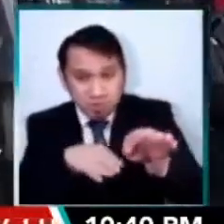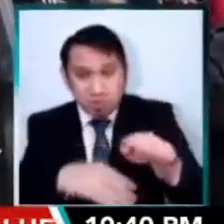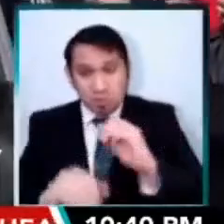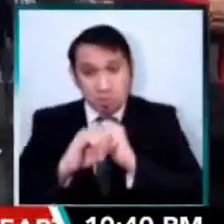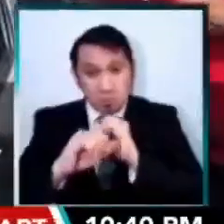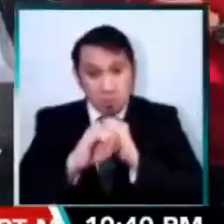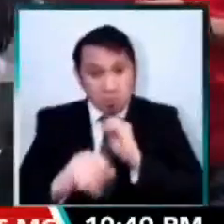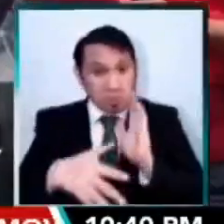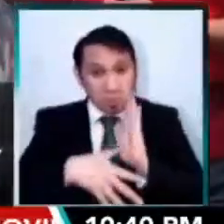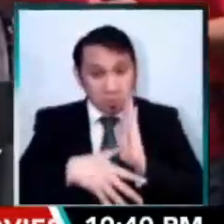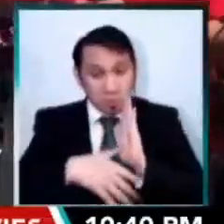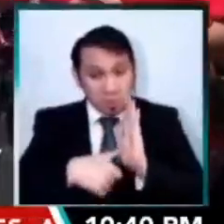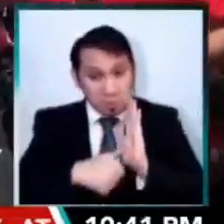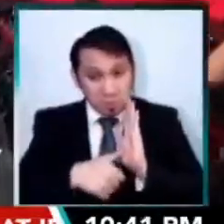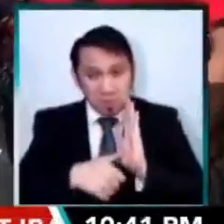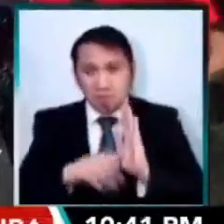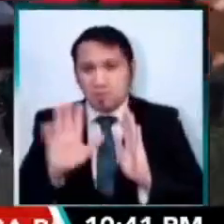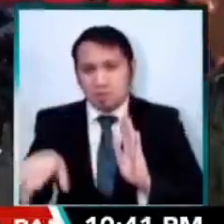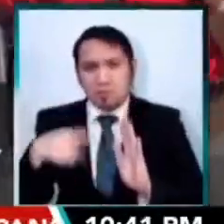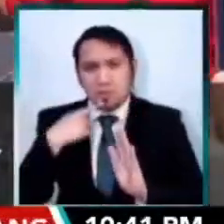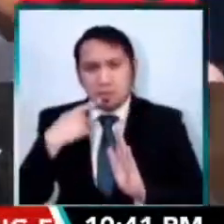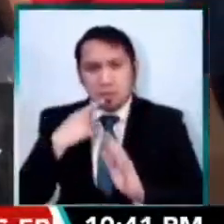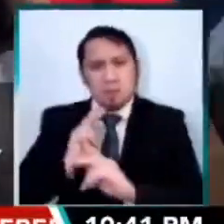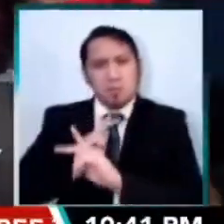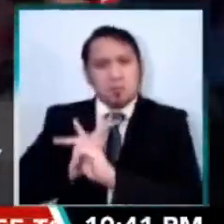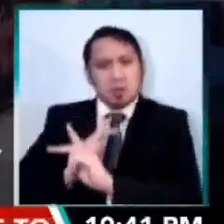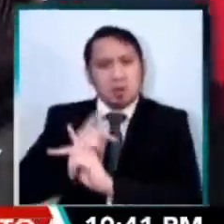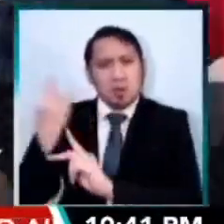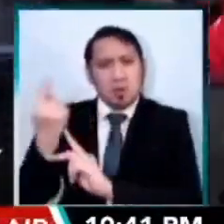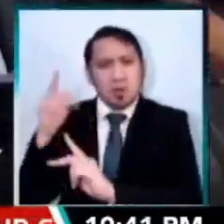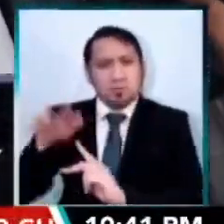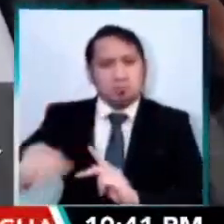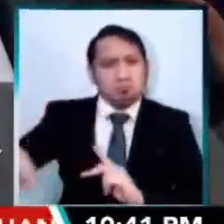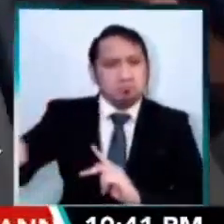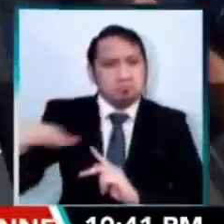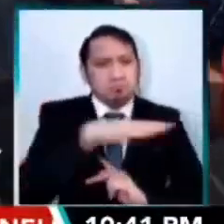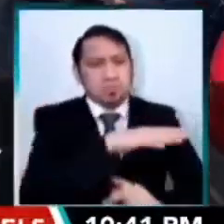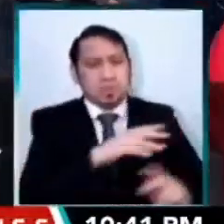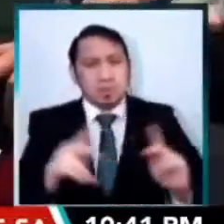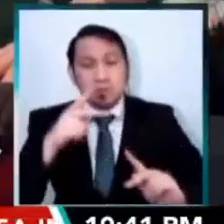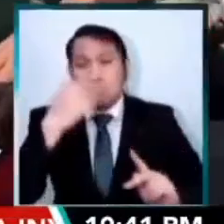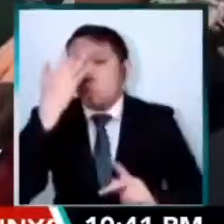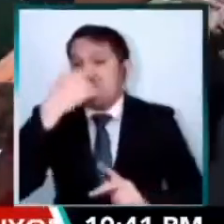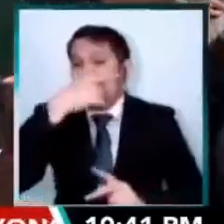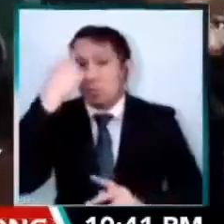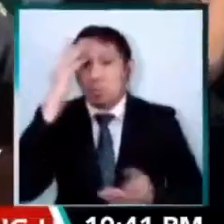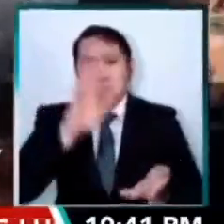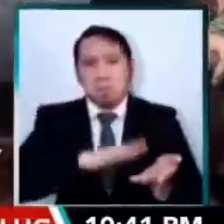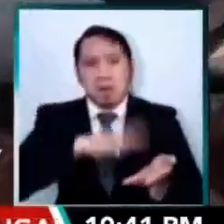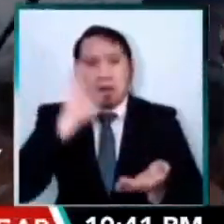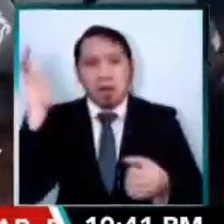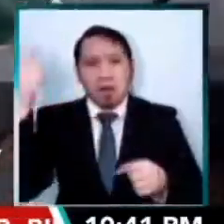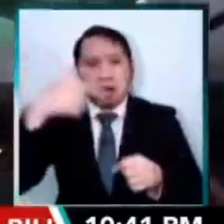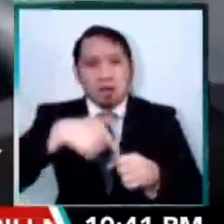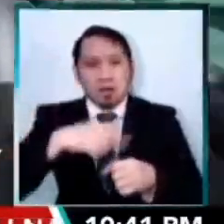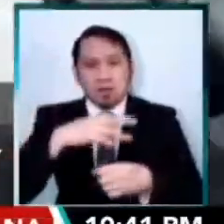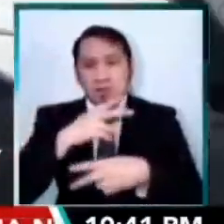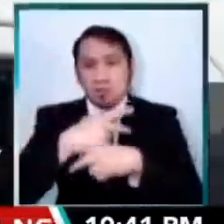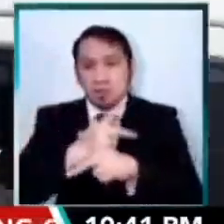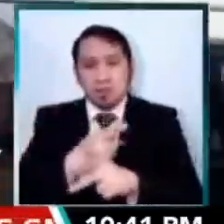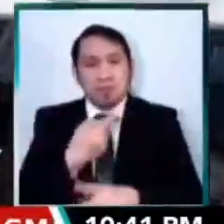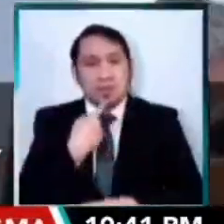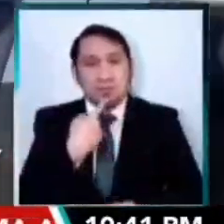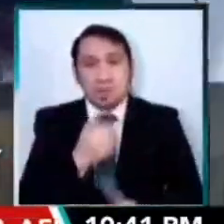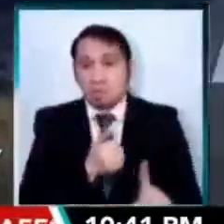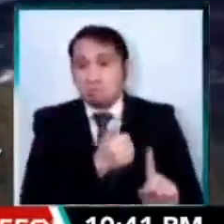niya ang interes ng mga Davaoenyo sa harap ng tumataas sa presyo ng gasolina at bilihin. Kahit daw siya, hindi rin magbomotorcade